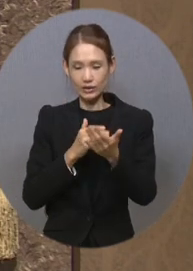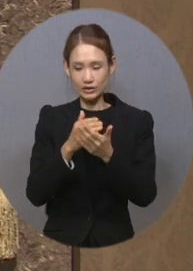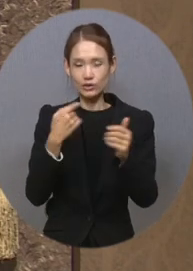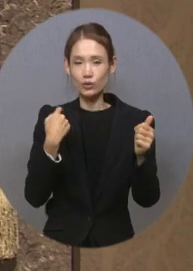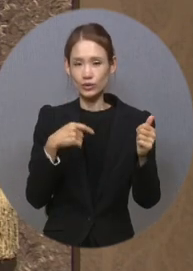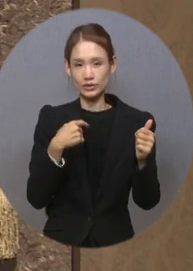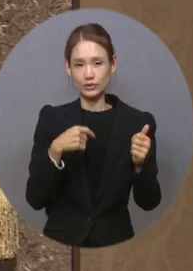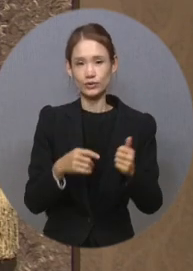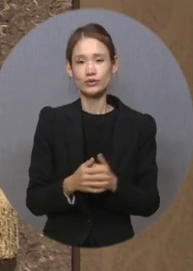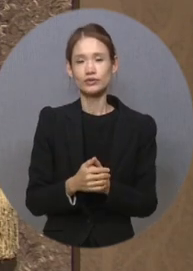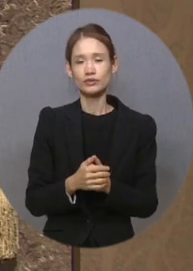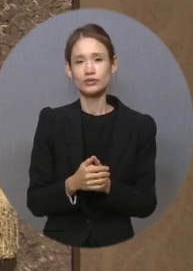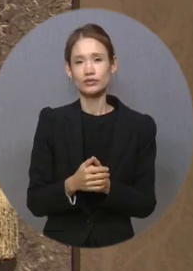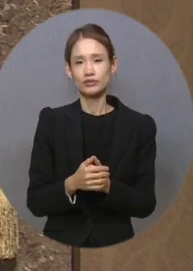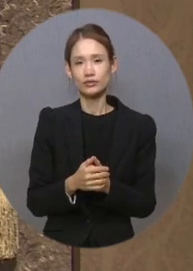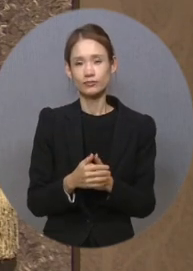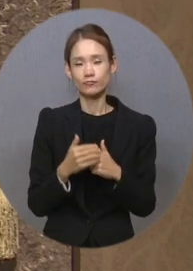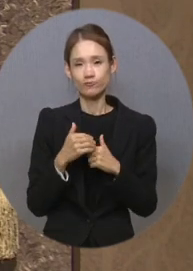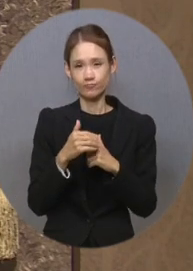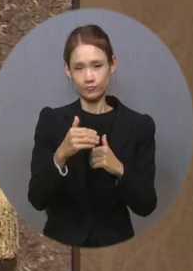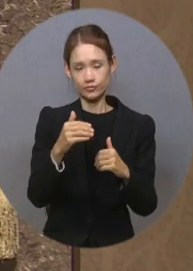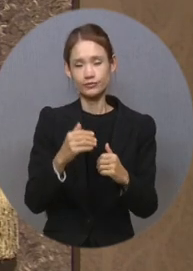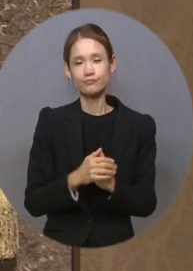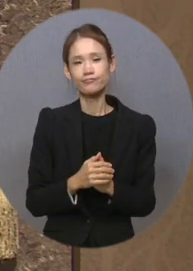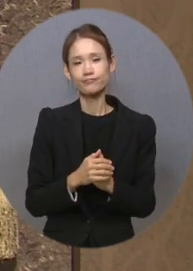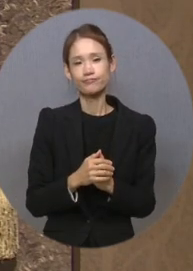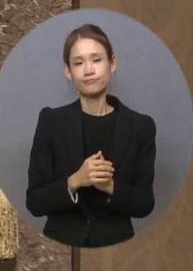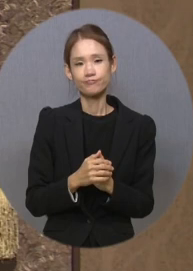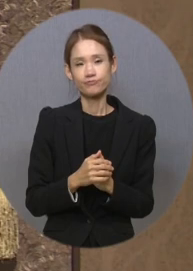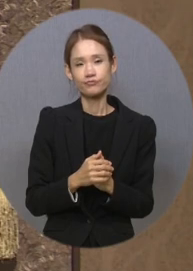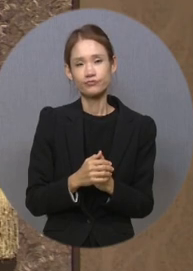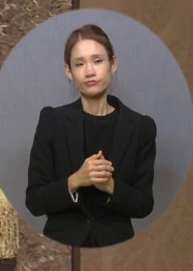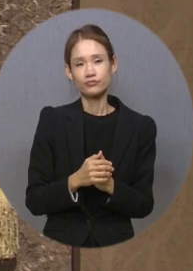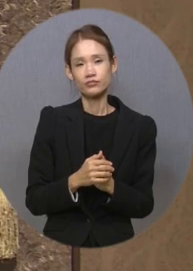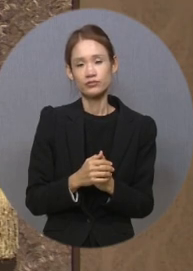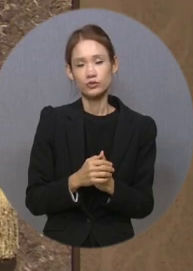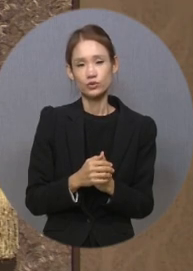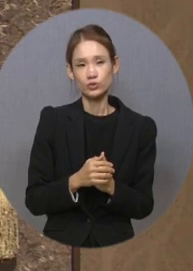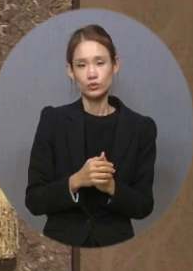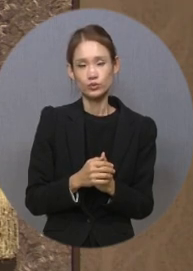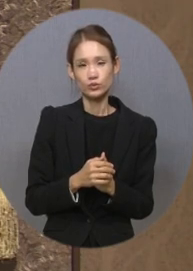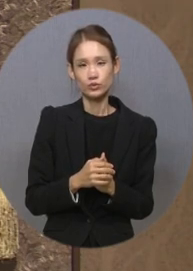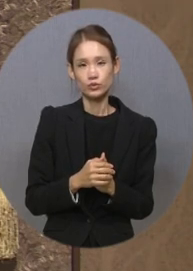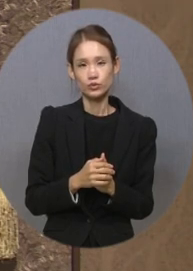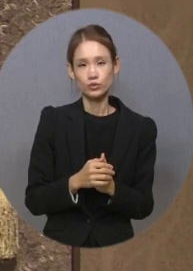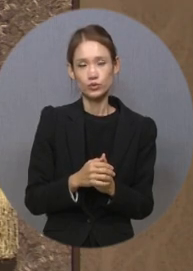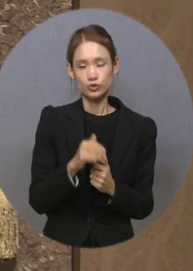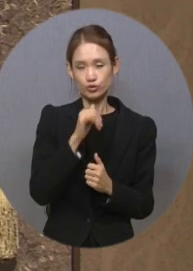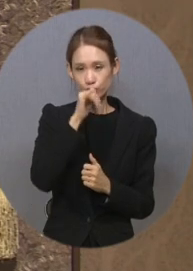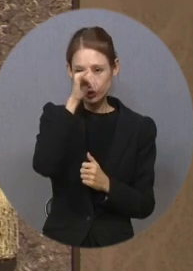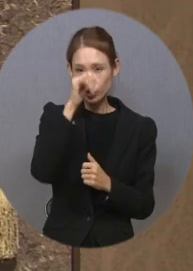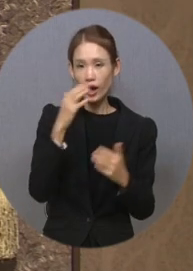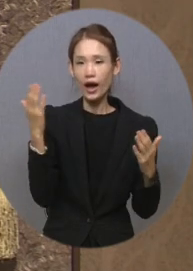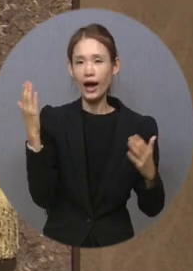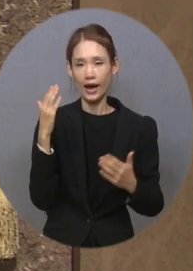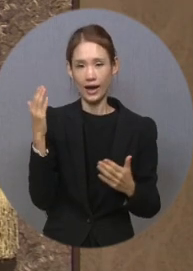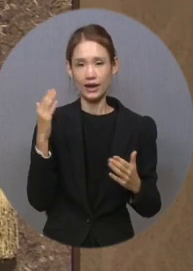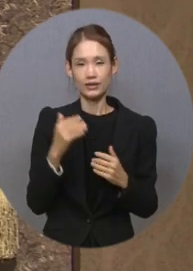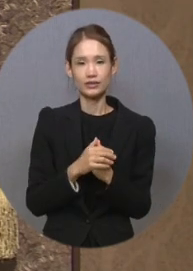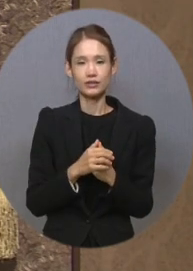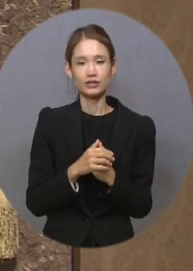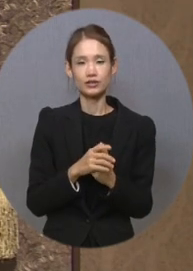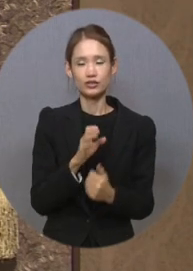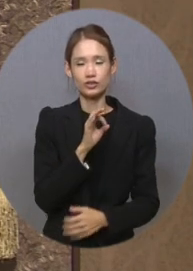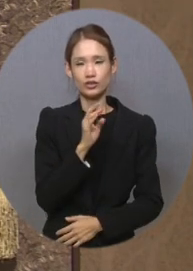두고 이렇게 해 나갑니다. 다만 이제 좀 우수한 학생들이 그